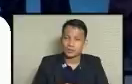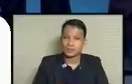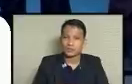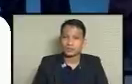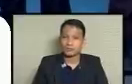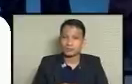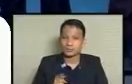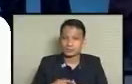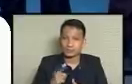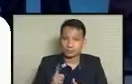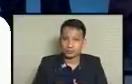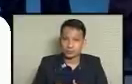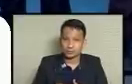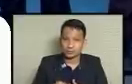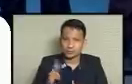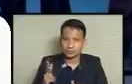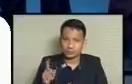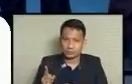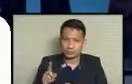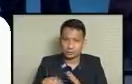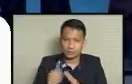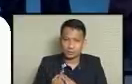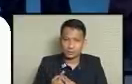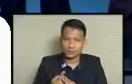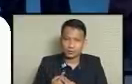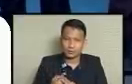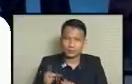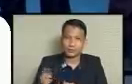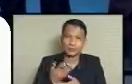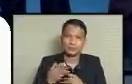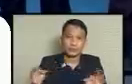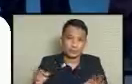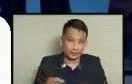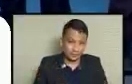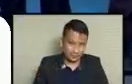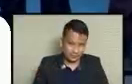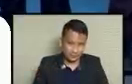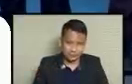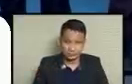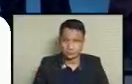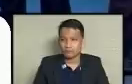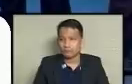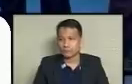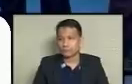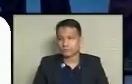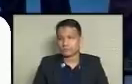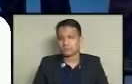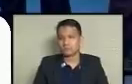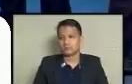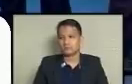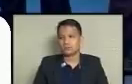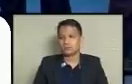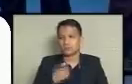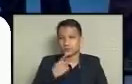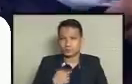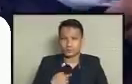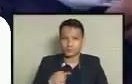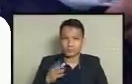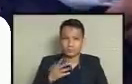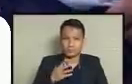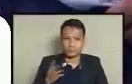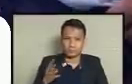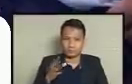pag may 31 sa ano, kalendaryo, libre. Libre po. Ang rate namin, Sir, niyan, 401